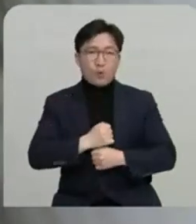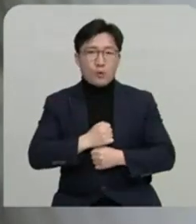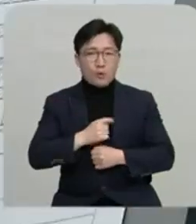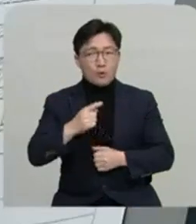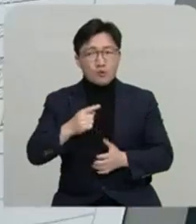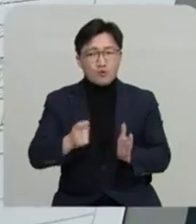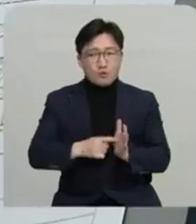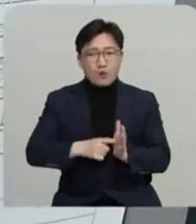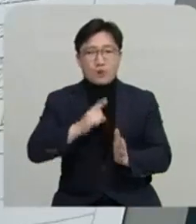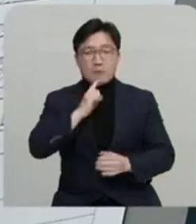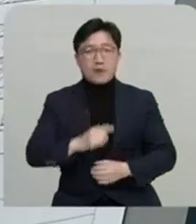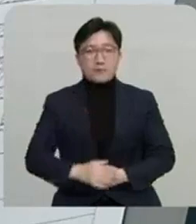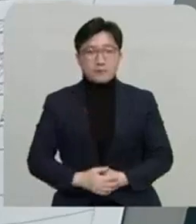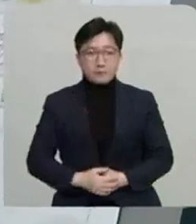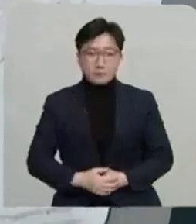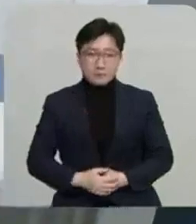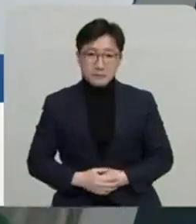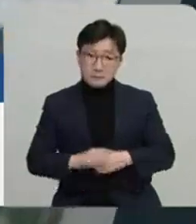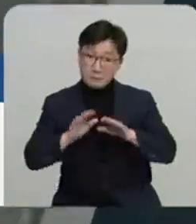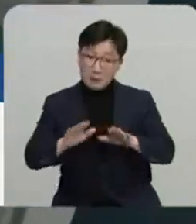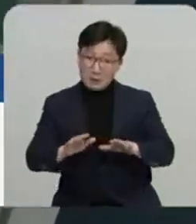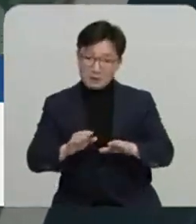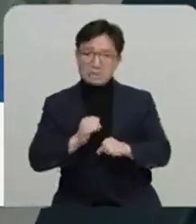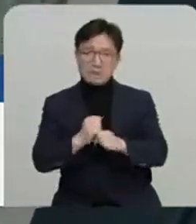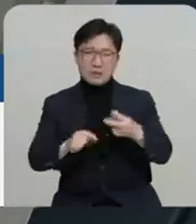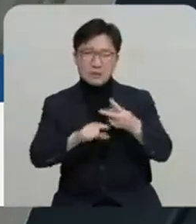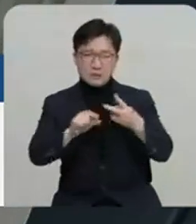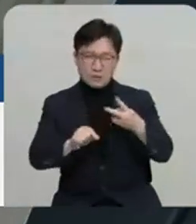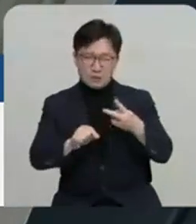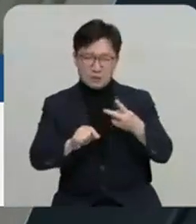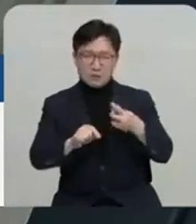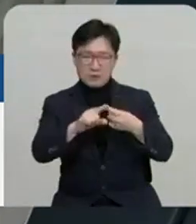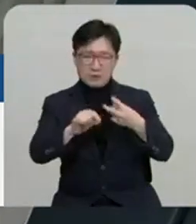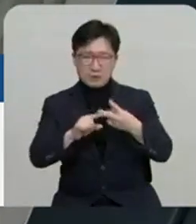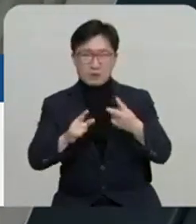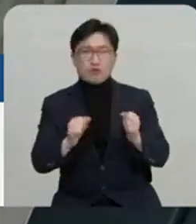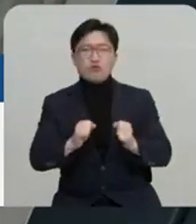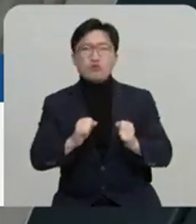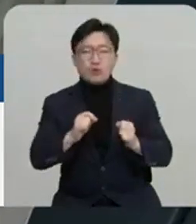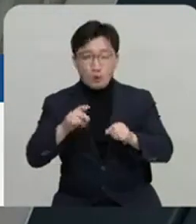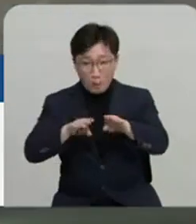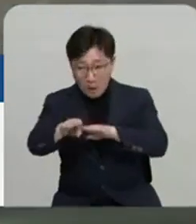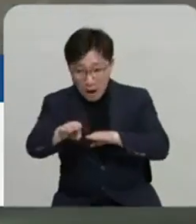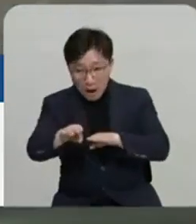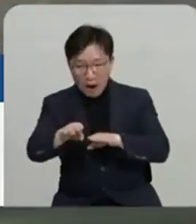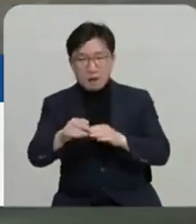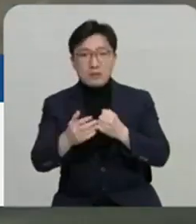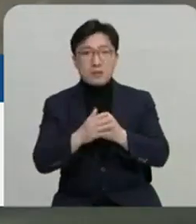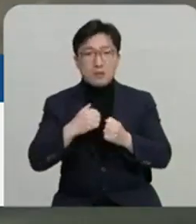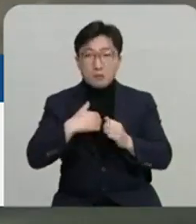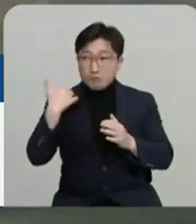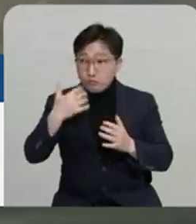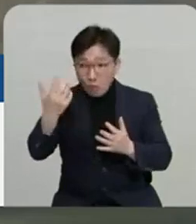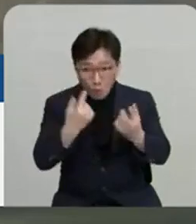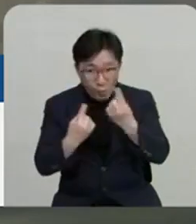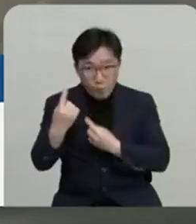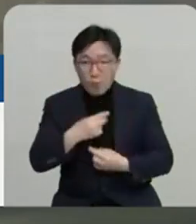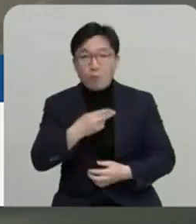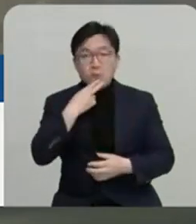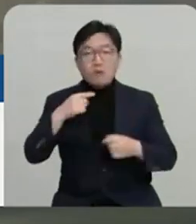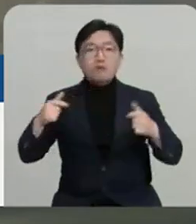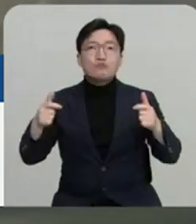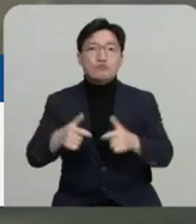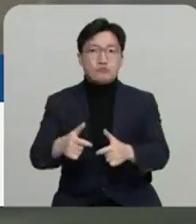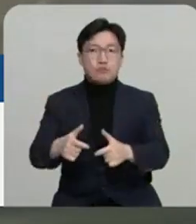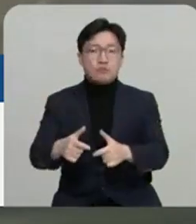접어들었습니다. 1, 2월 달은 날씨도 이렇게 춥고 방학 기간이다 보니 학생들 참여가 적어서 헌혈 참여가 적어지는